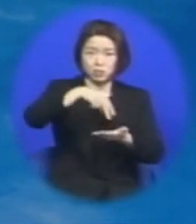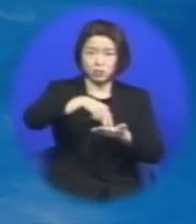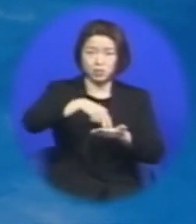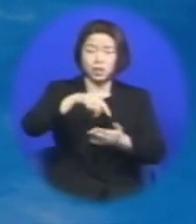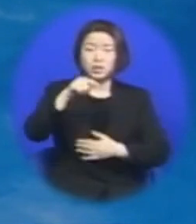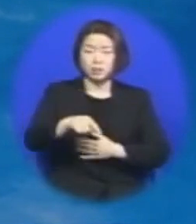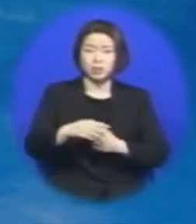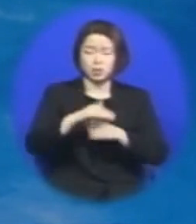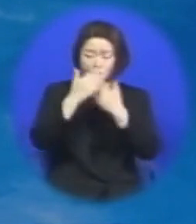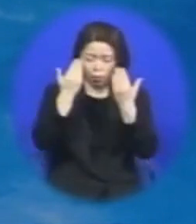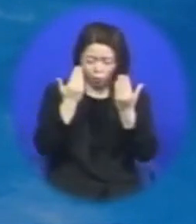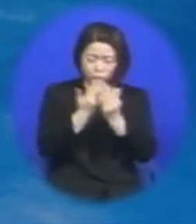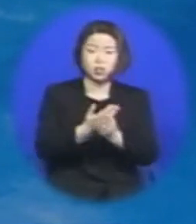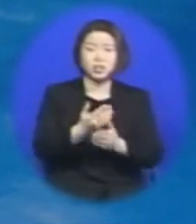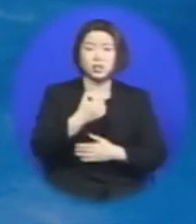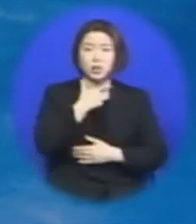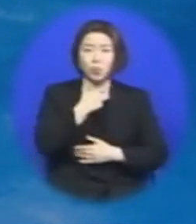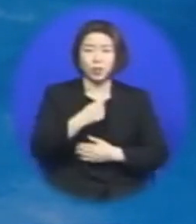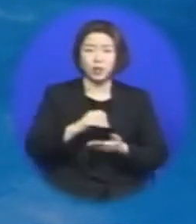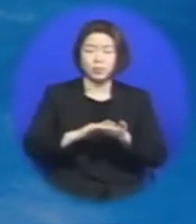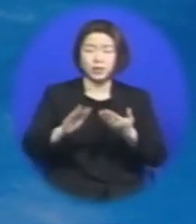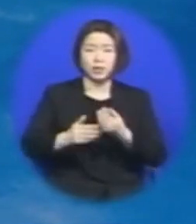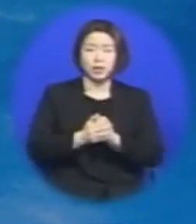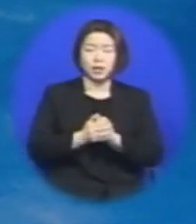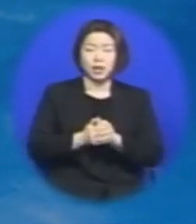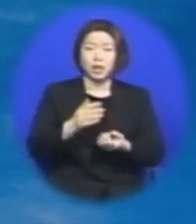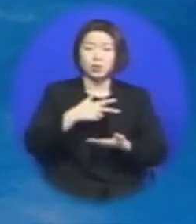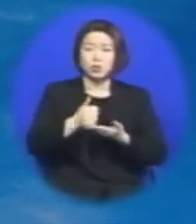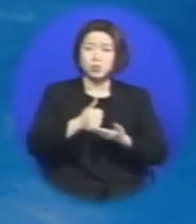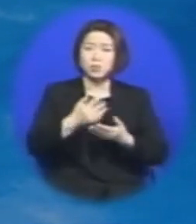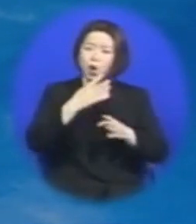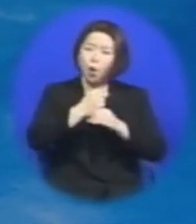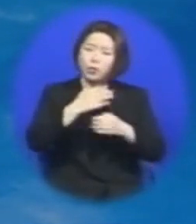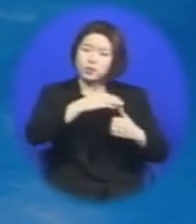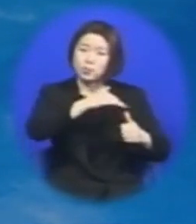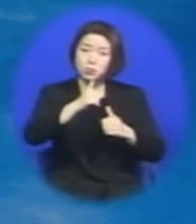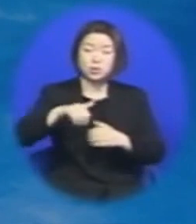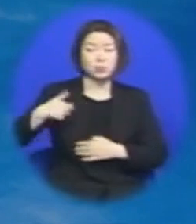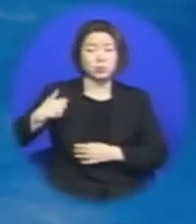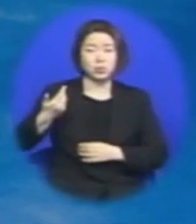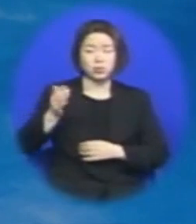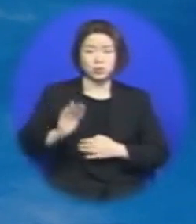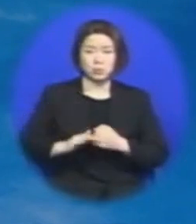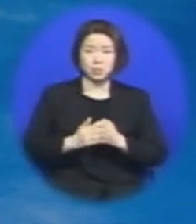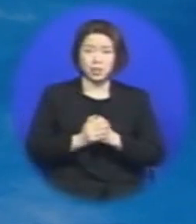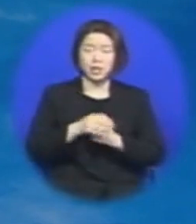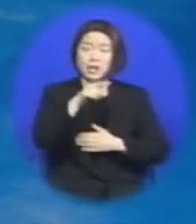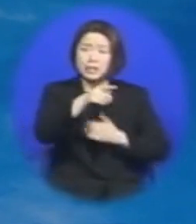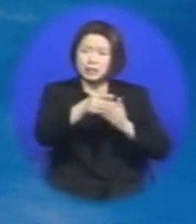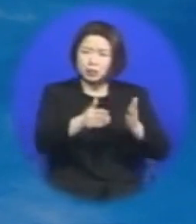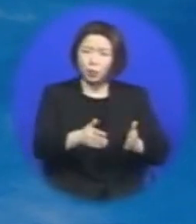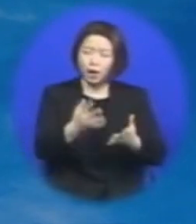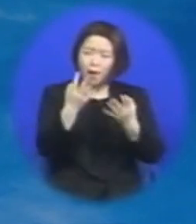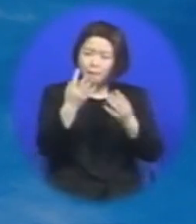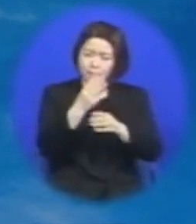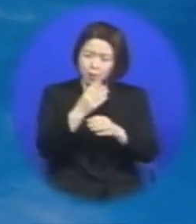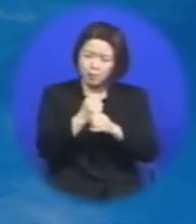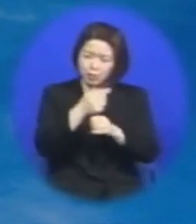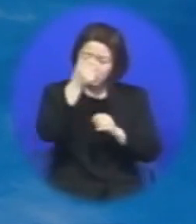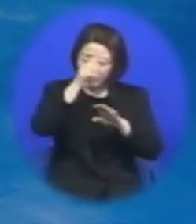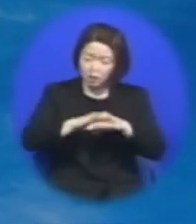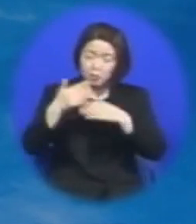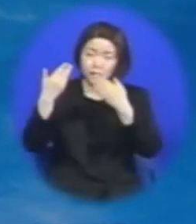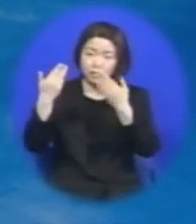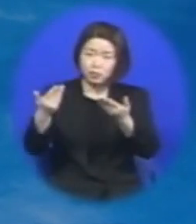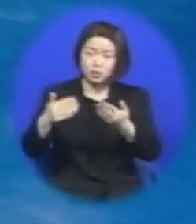더 제가 온전해지기 원합니다 주님이 나를 언제 부르실 모르지만 제가 그동안 몇 번의 예배를 또 드릴 수